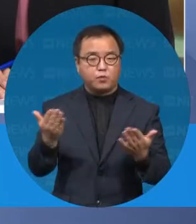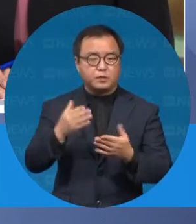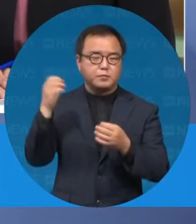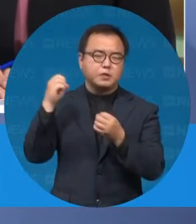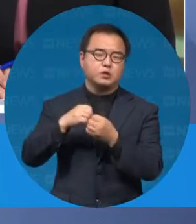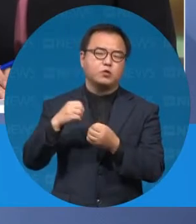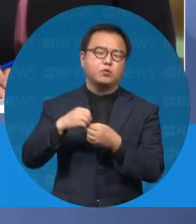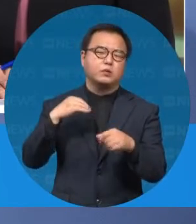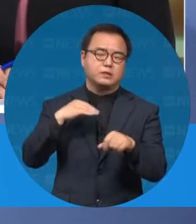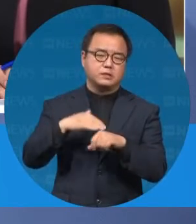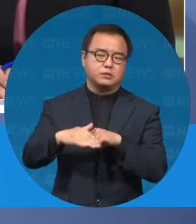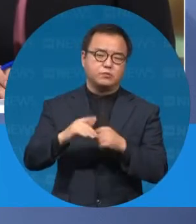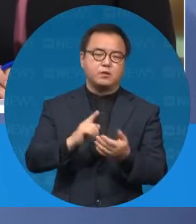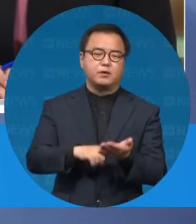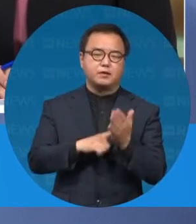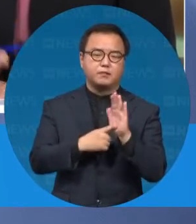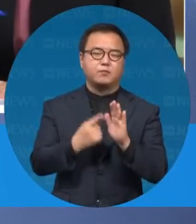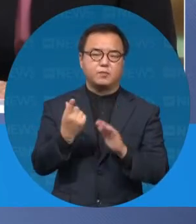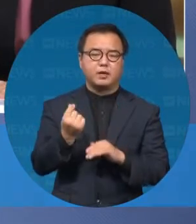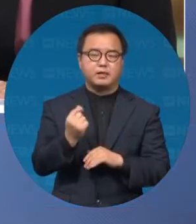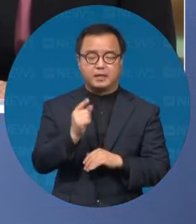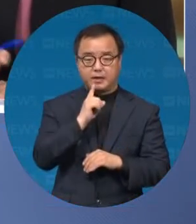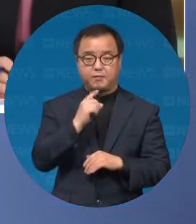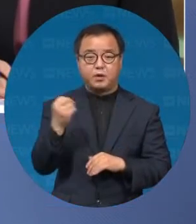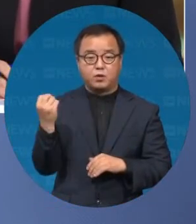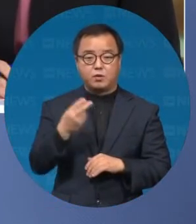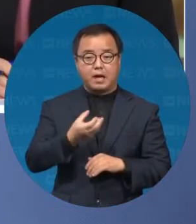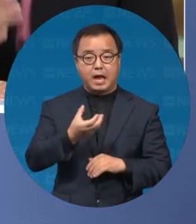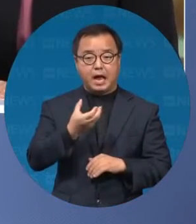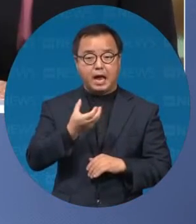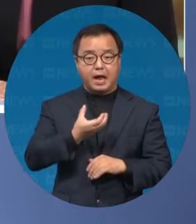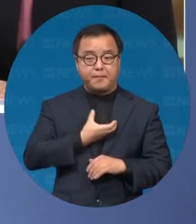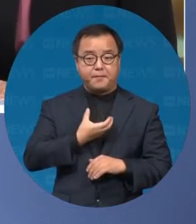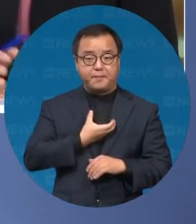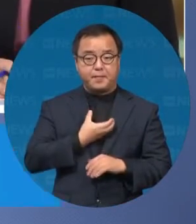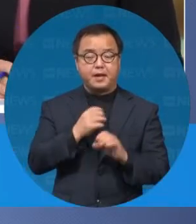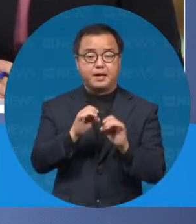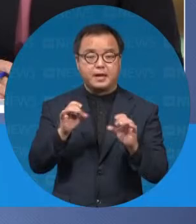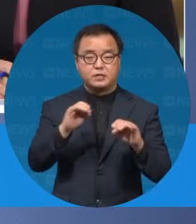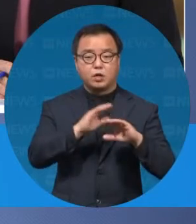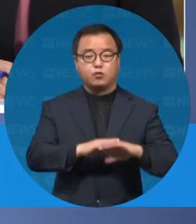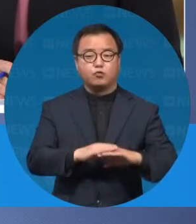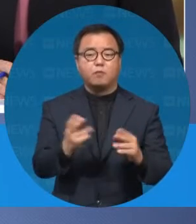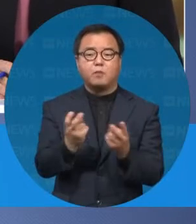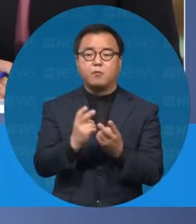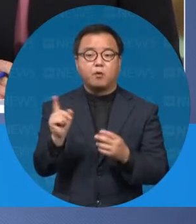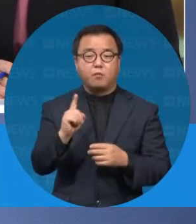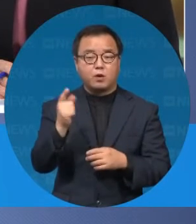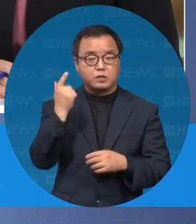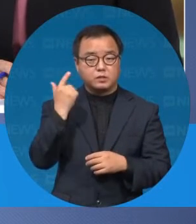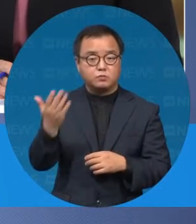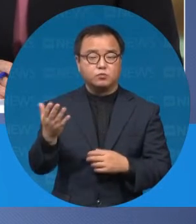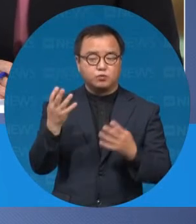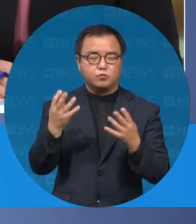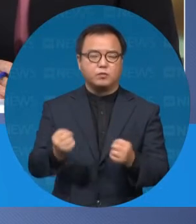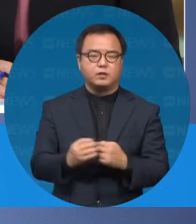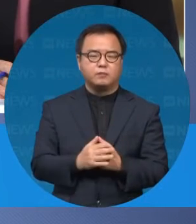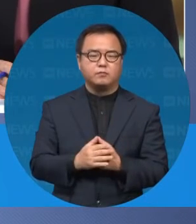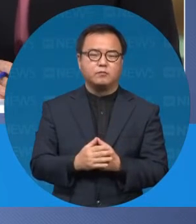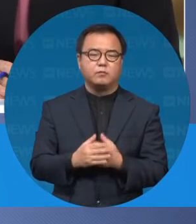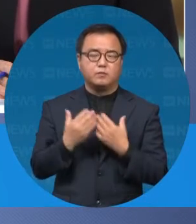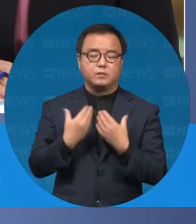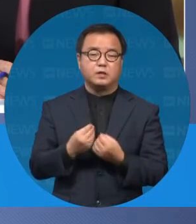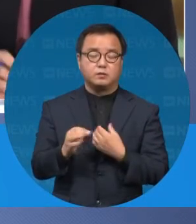내려오는 것 같다 고 답했는데 요 이 밖에도 이 메달을 각자 어떻게 보관 하냐 는 질문도 많이 받았습니다 이래도